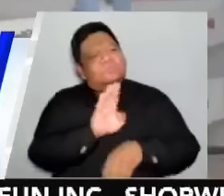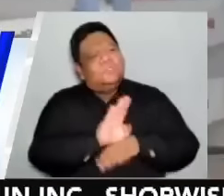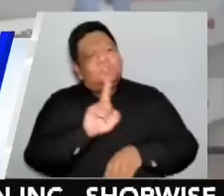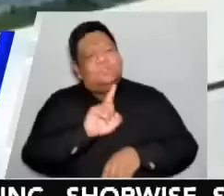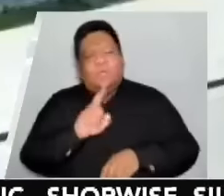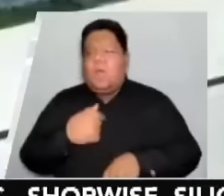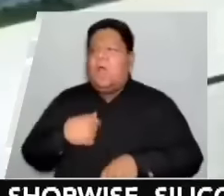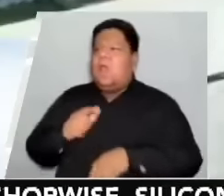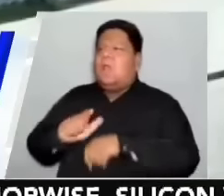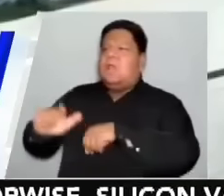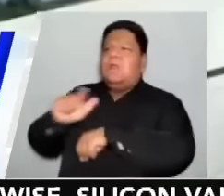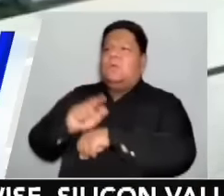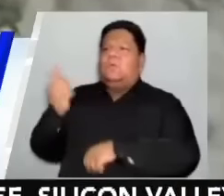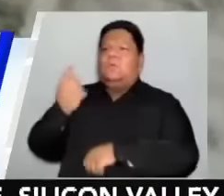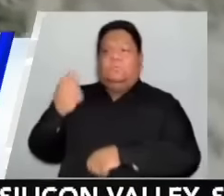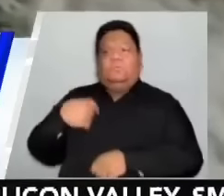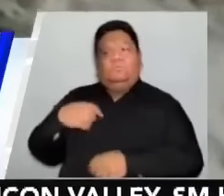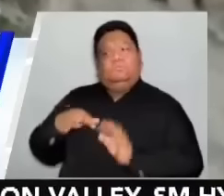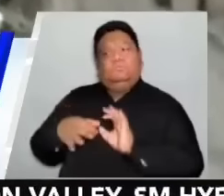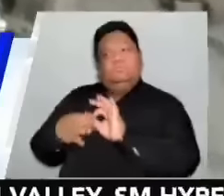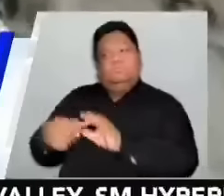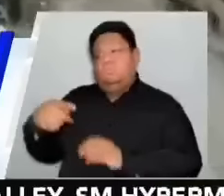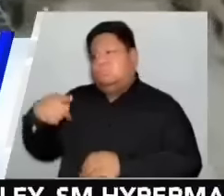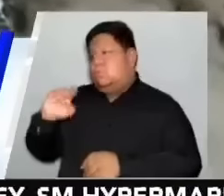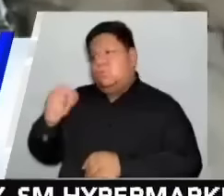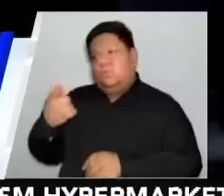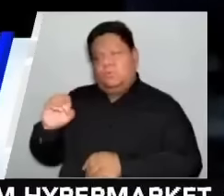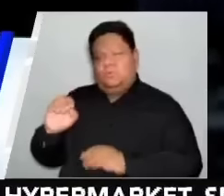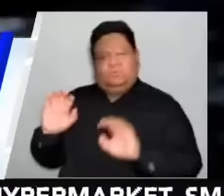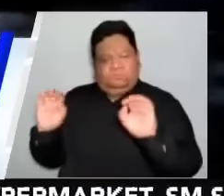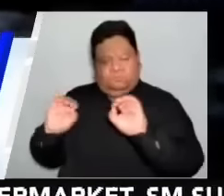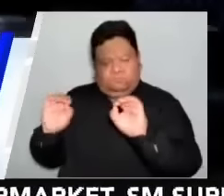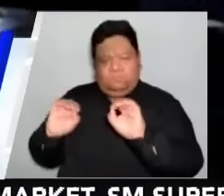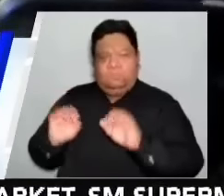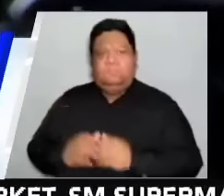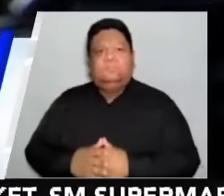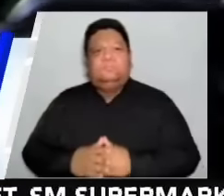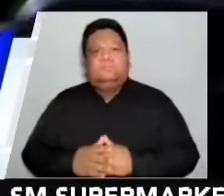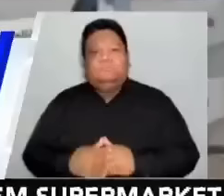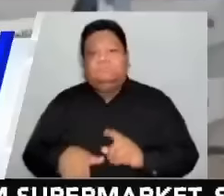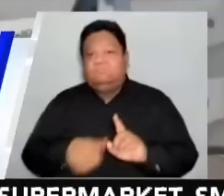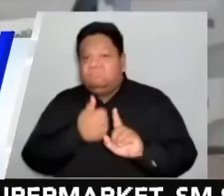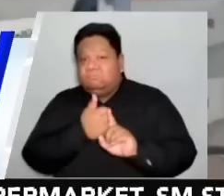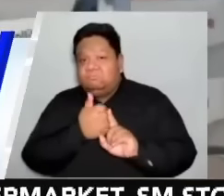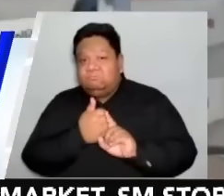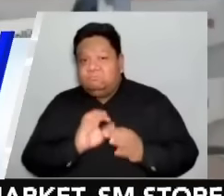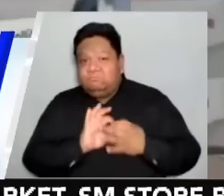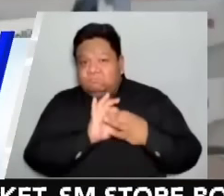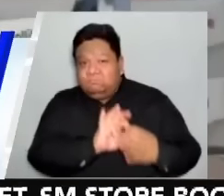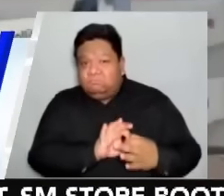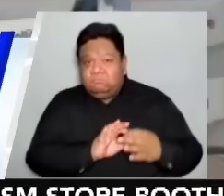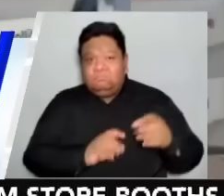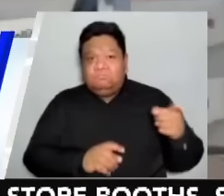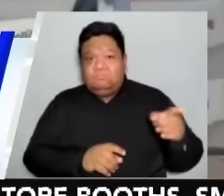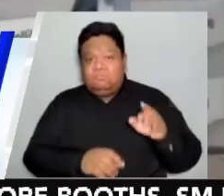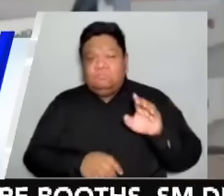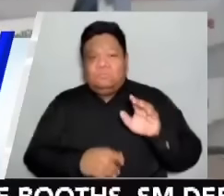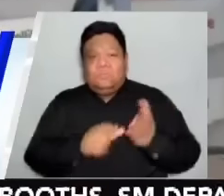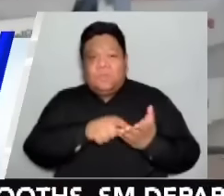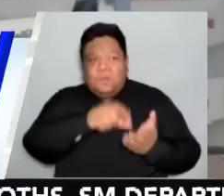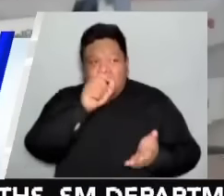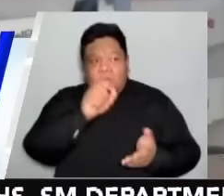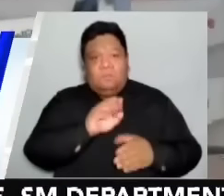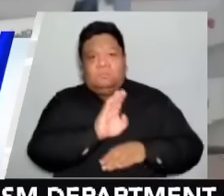Pogo po wala rin daw siyang kinalaman sa Pogo hub sa bambantarlac at sa mga negosyo ng mga goo Paano niyo po nakilala ang mga